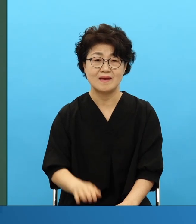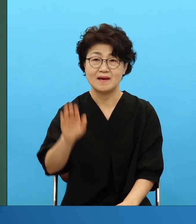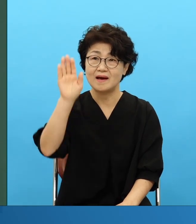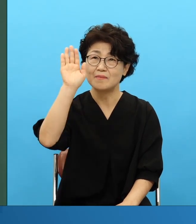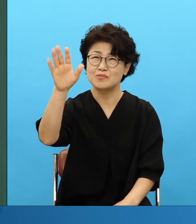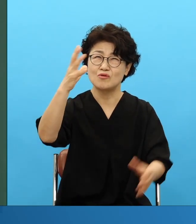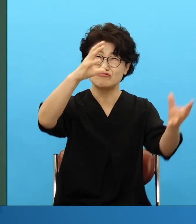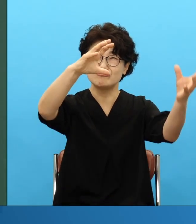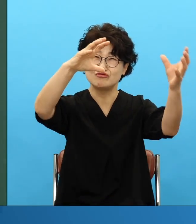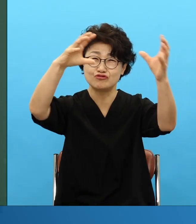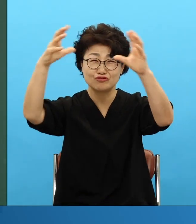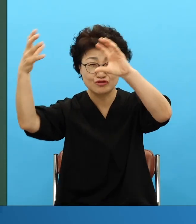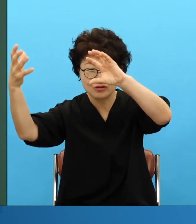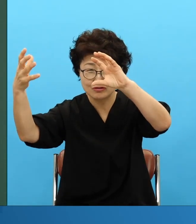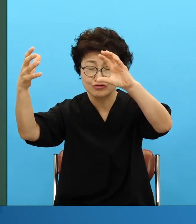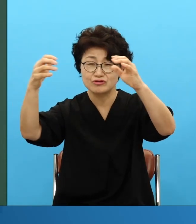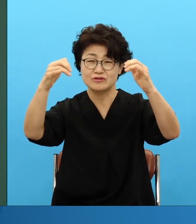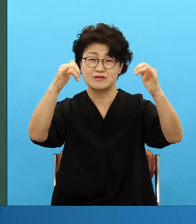일어날 건데